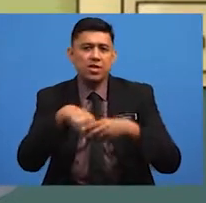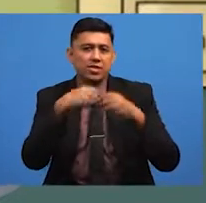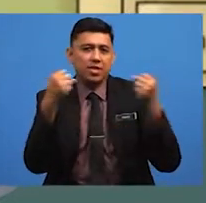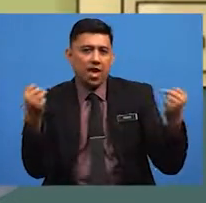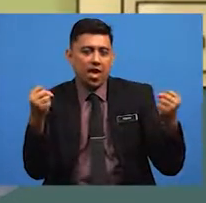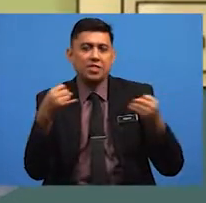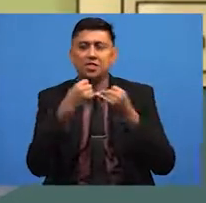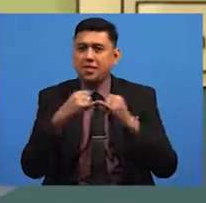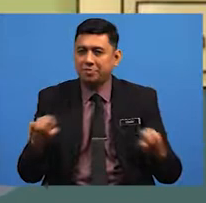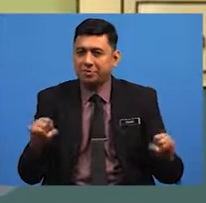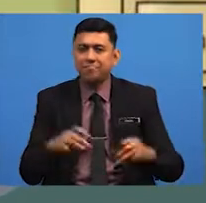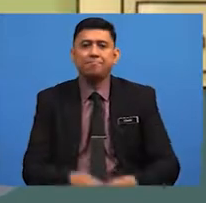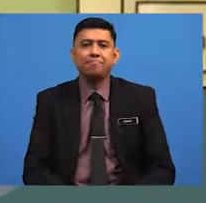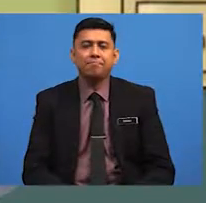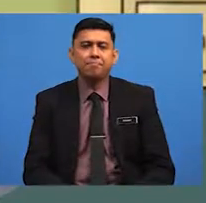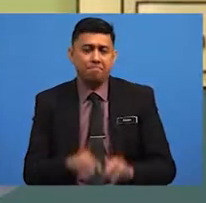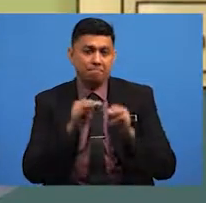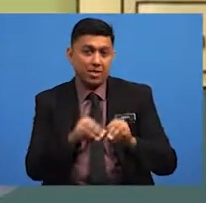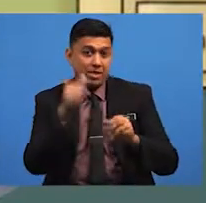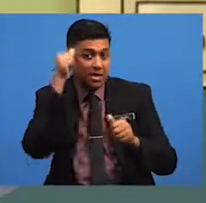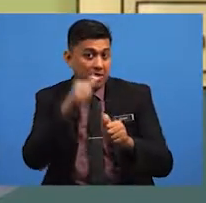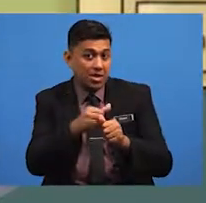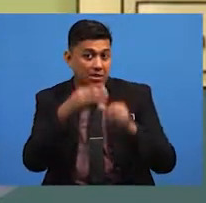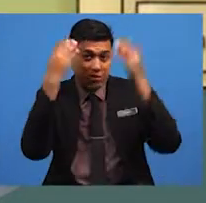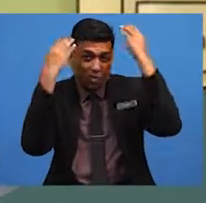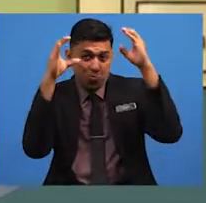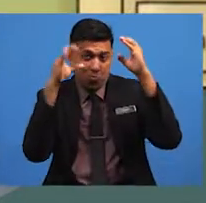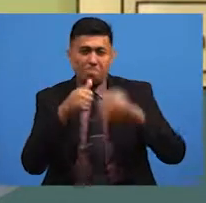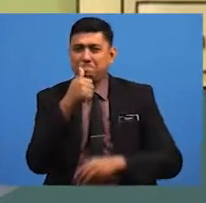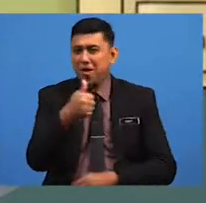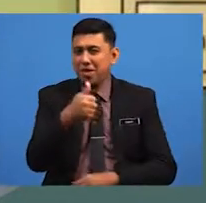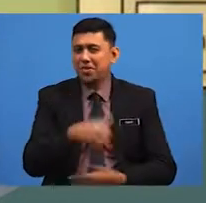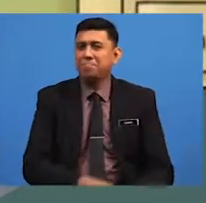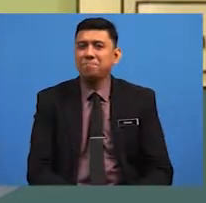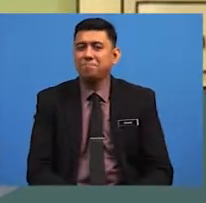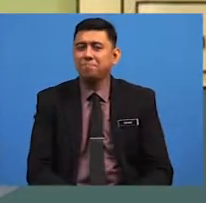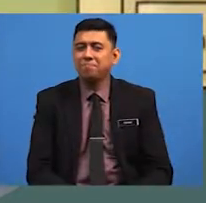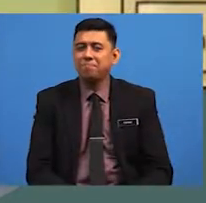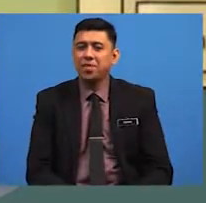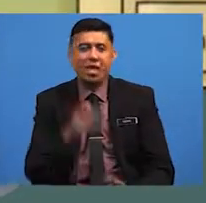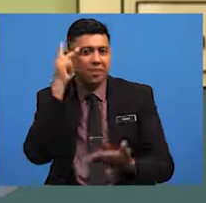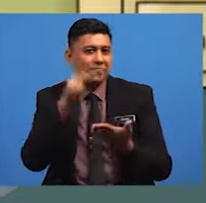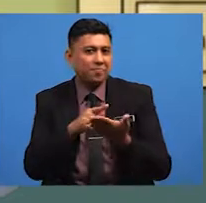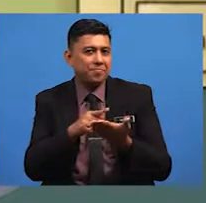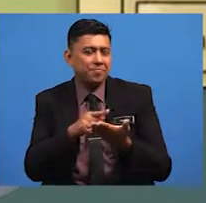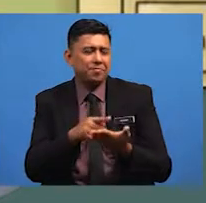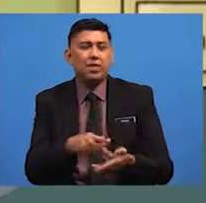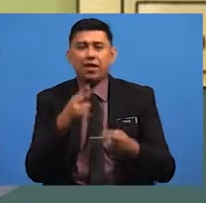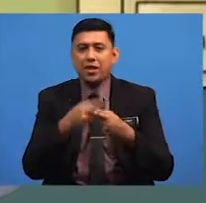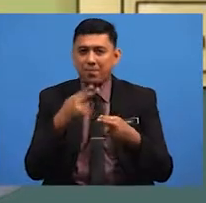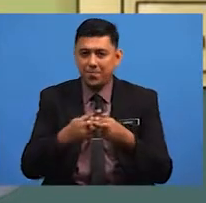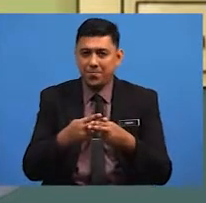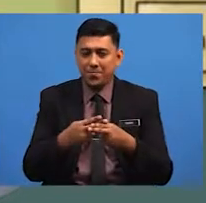lihat sejak grade masih ingat gue lagi terbaik kan Baiklah chegou perkenalkan diri cekgu dahulu